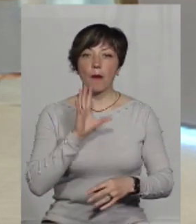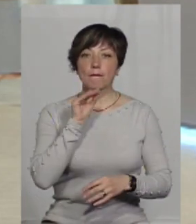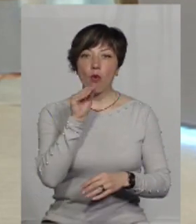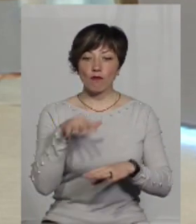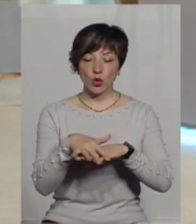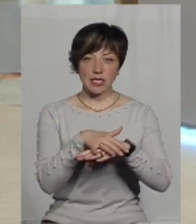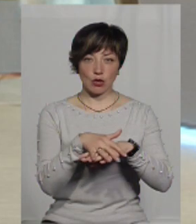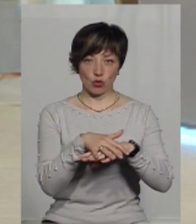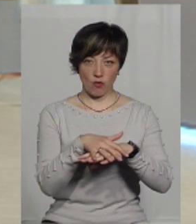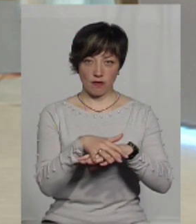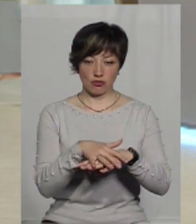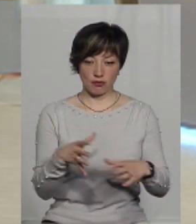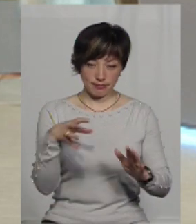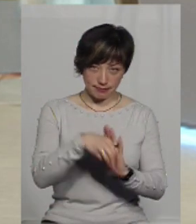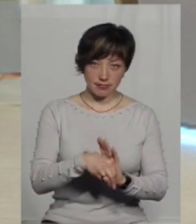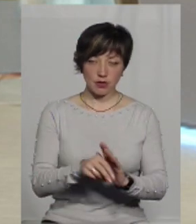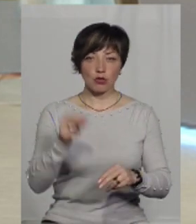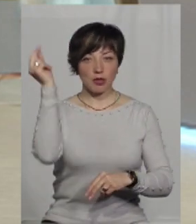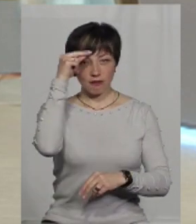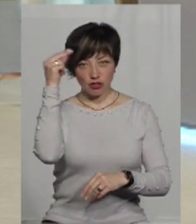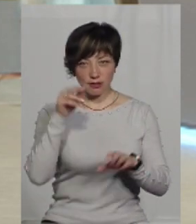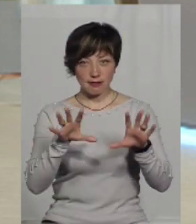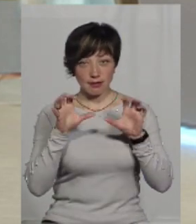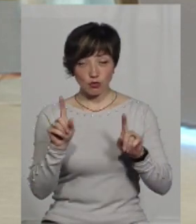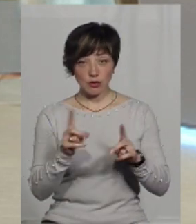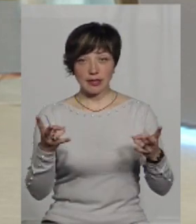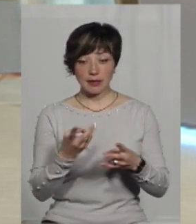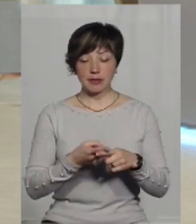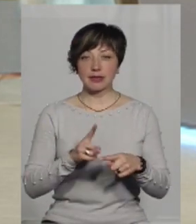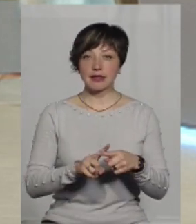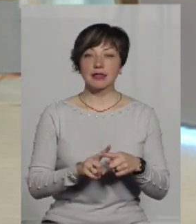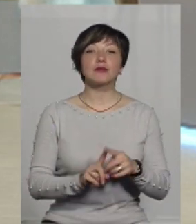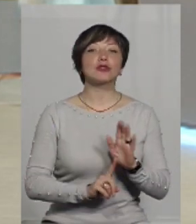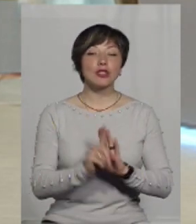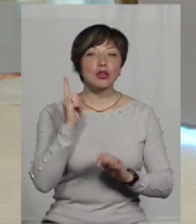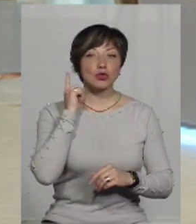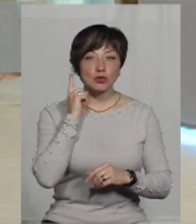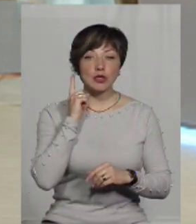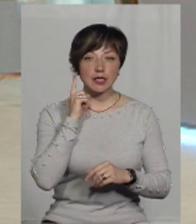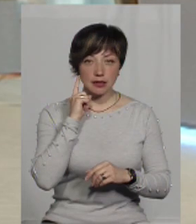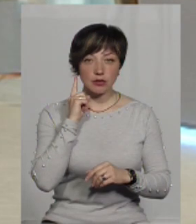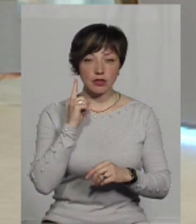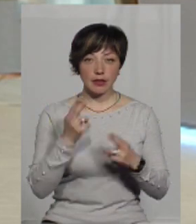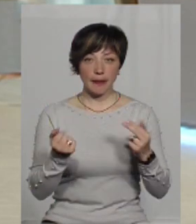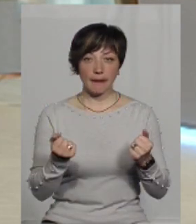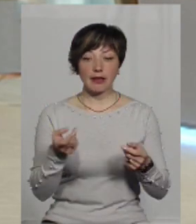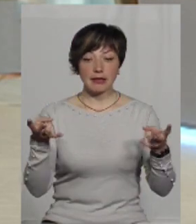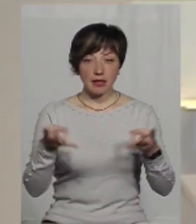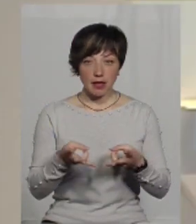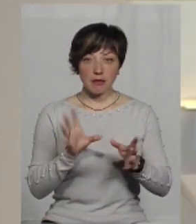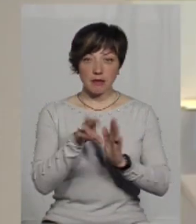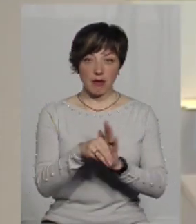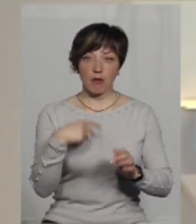мовного середовища. Для того, щоб навчитися чомусь, треба вона це... Вона вже починає чути. Так, чути. Вона чує. Тому їй